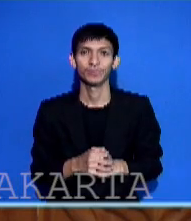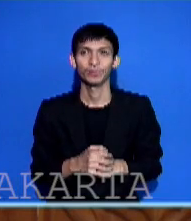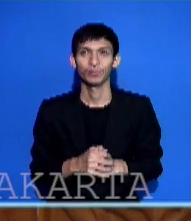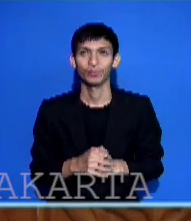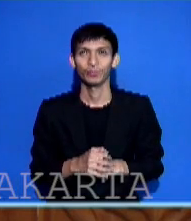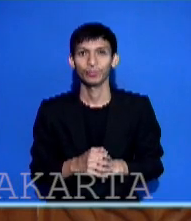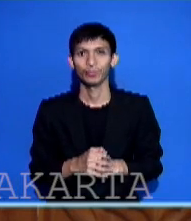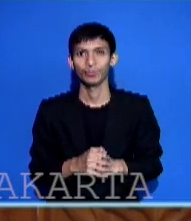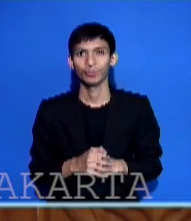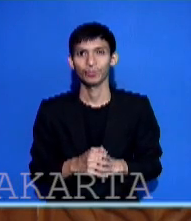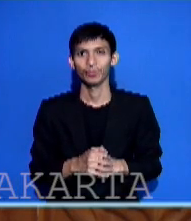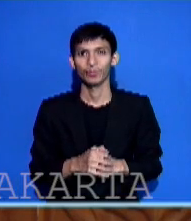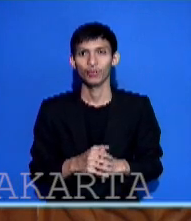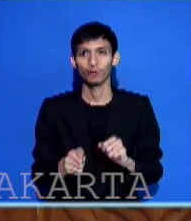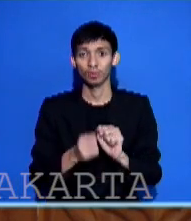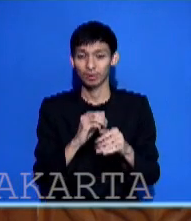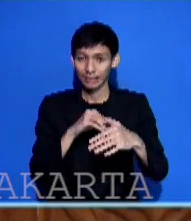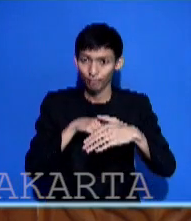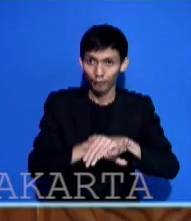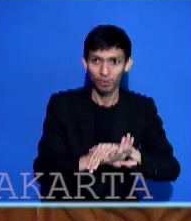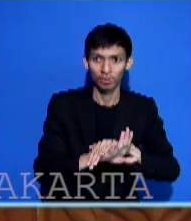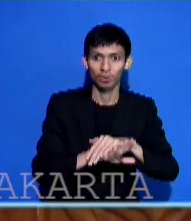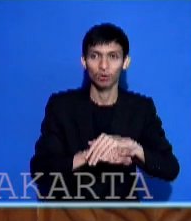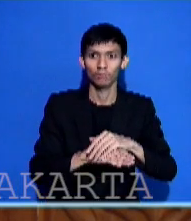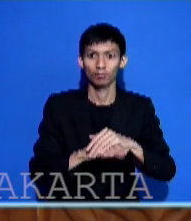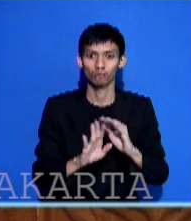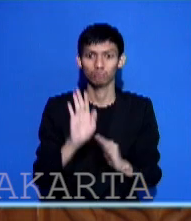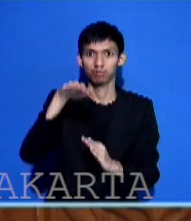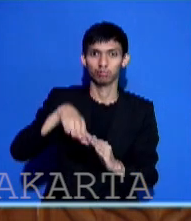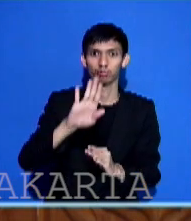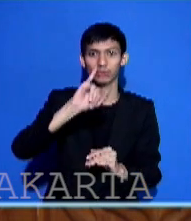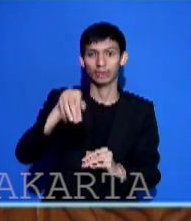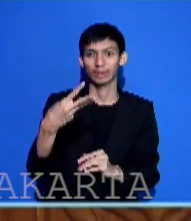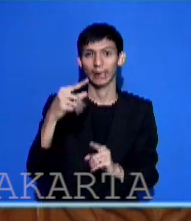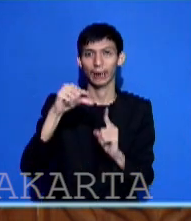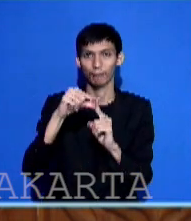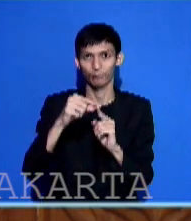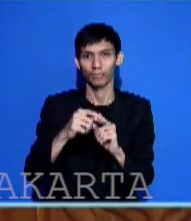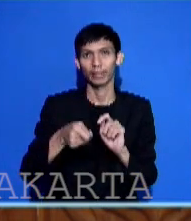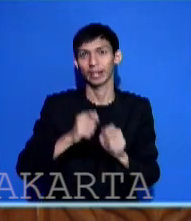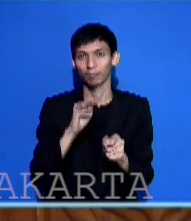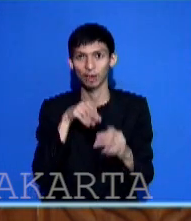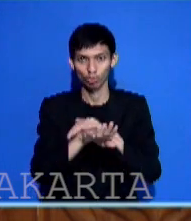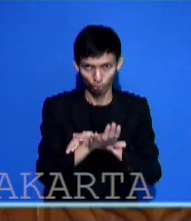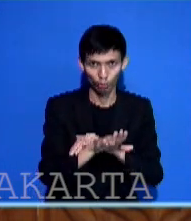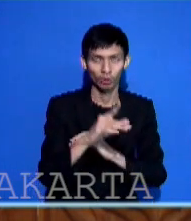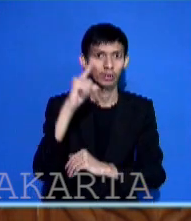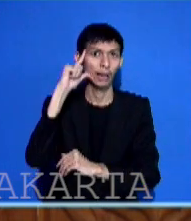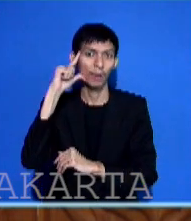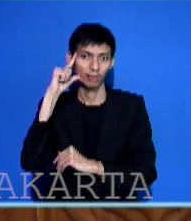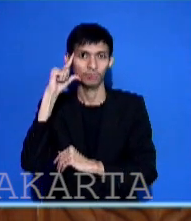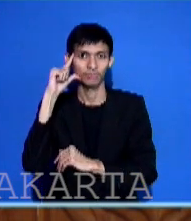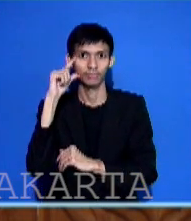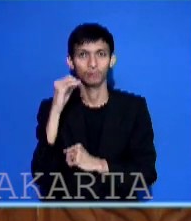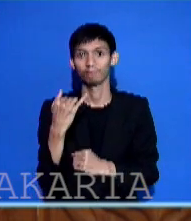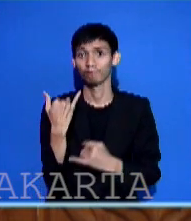pos retribusi jeip wisot lavatur ingkang sengipun mapan Kelurahan umbuljo cangrengan slan